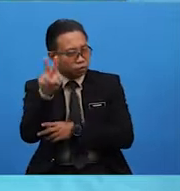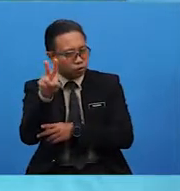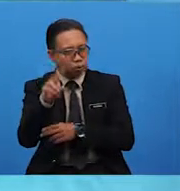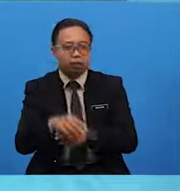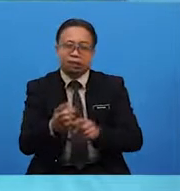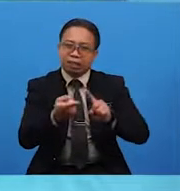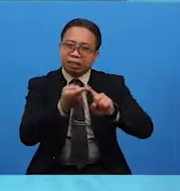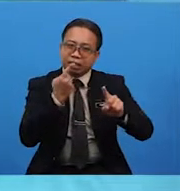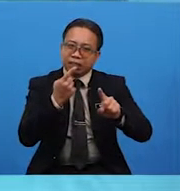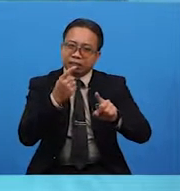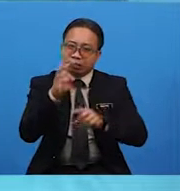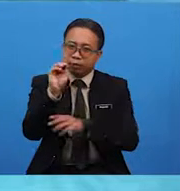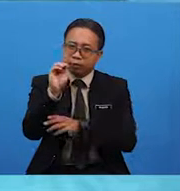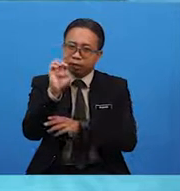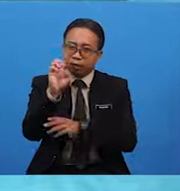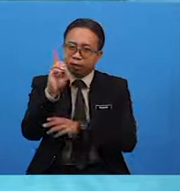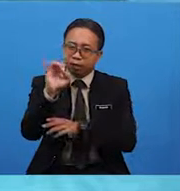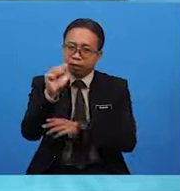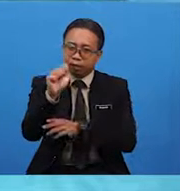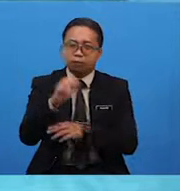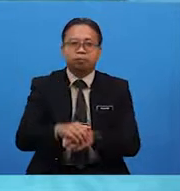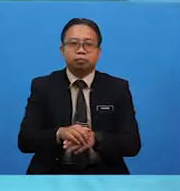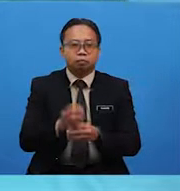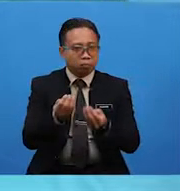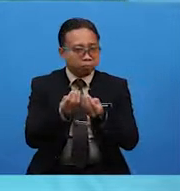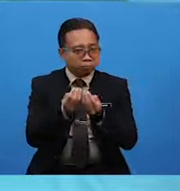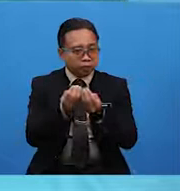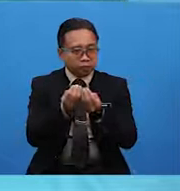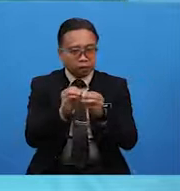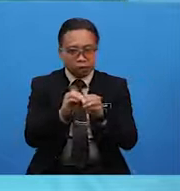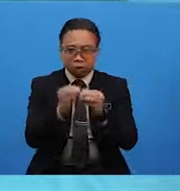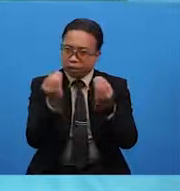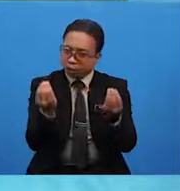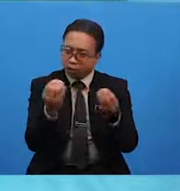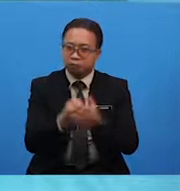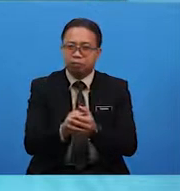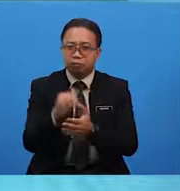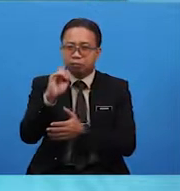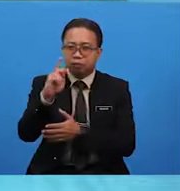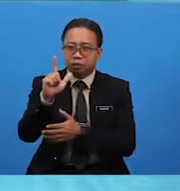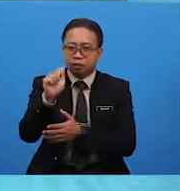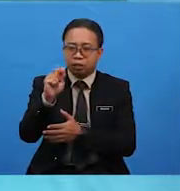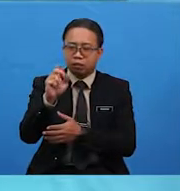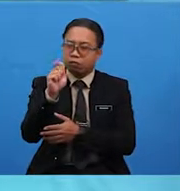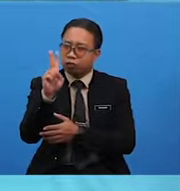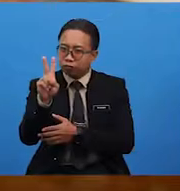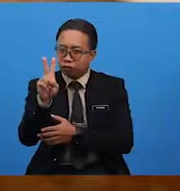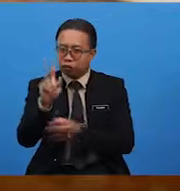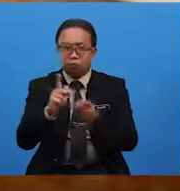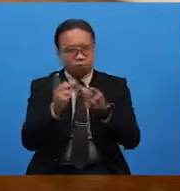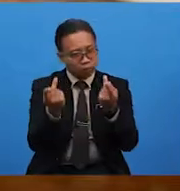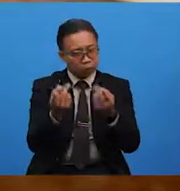berasal dari media massa yang populer seperti Mazda Allah iklan television dan komik